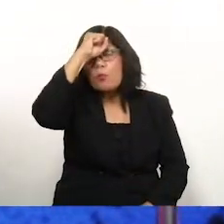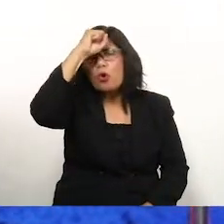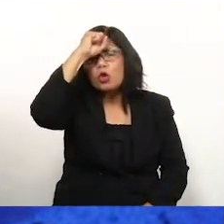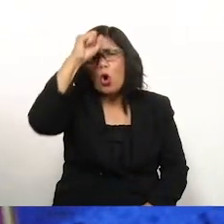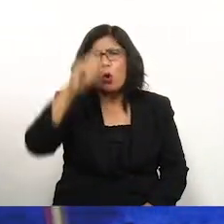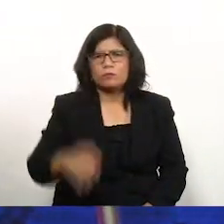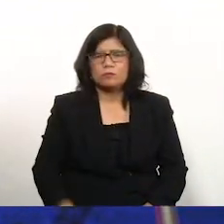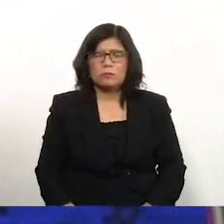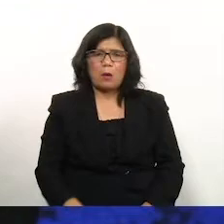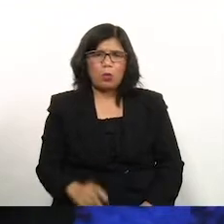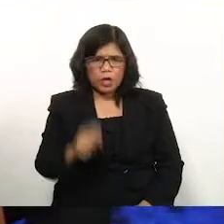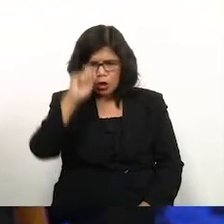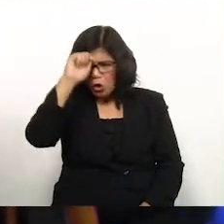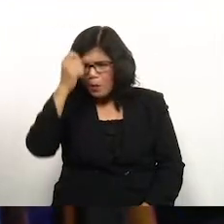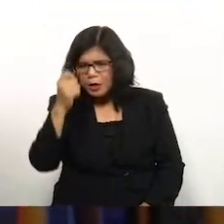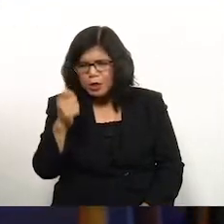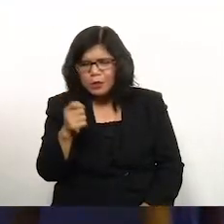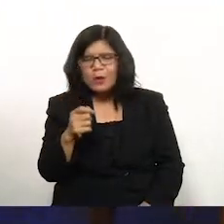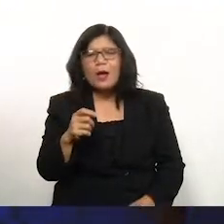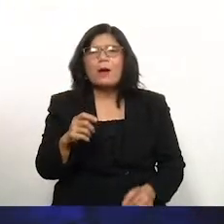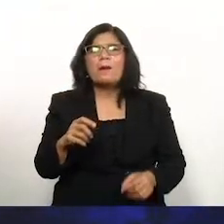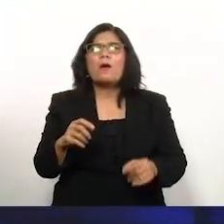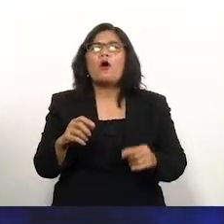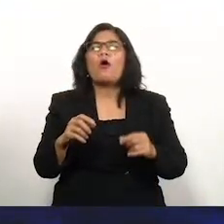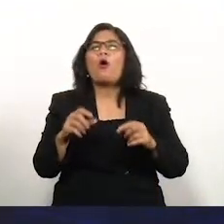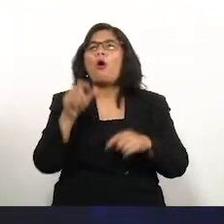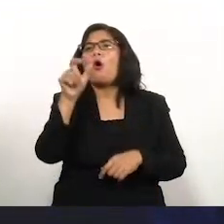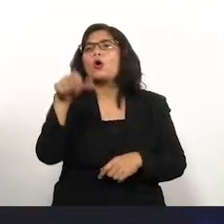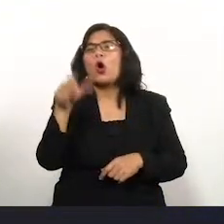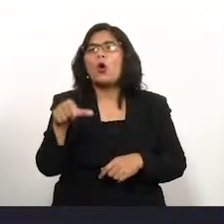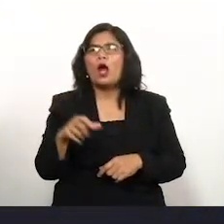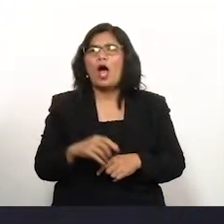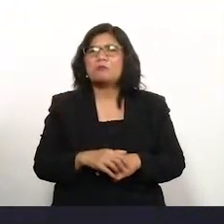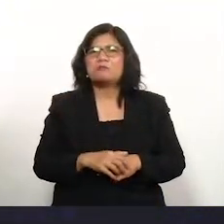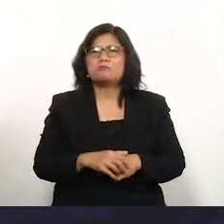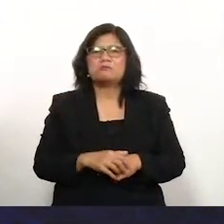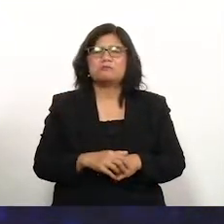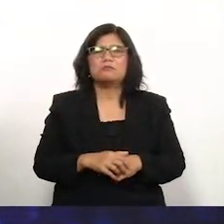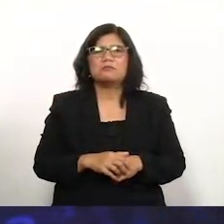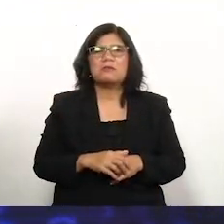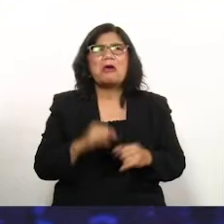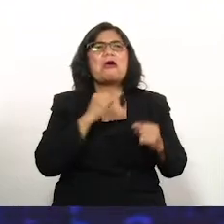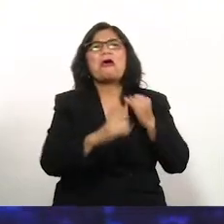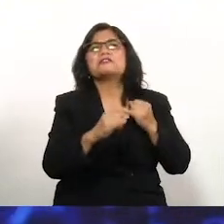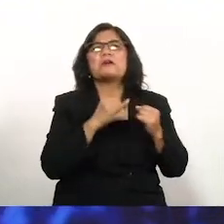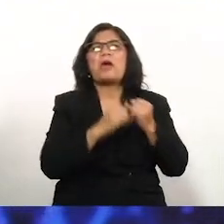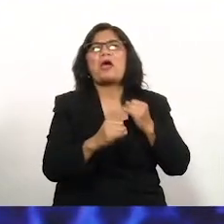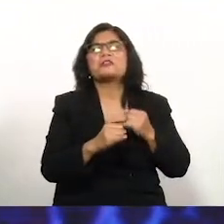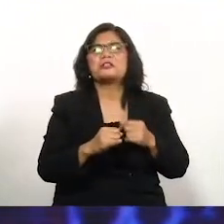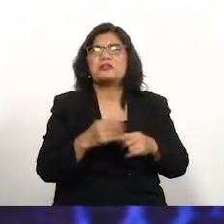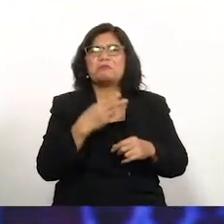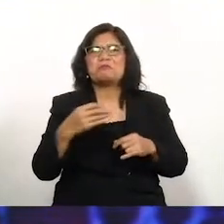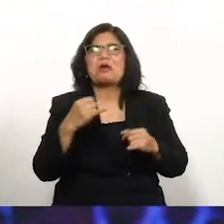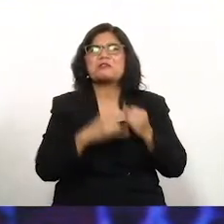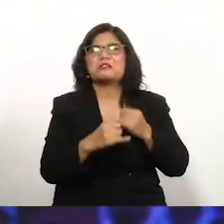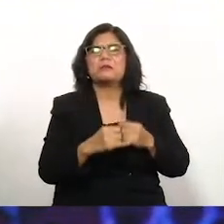Hai mungkin dikagumi banyak orang Hai mungkin dilike oleh banyak orang Hai tapi saya